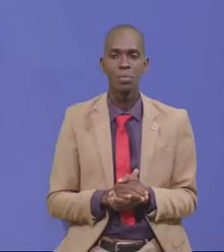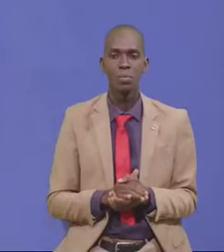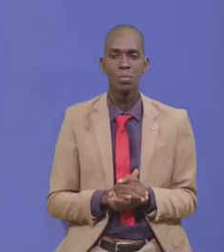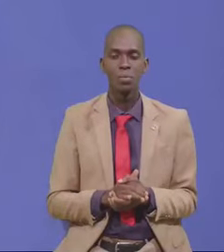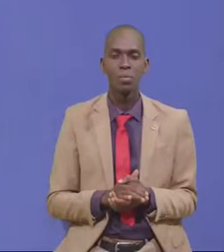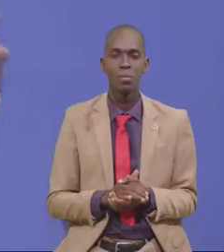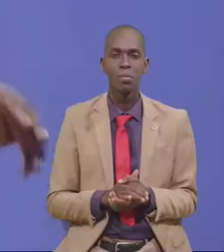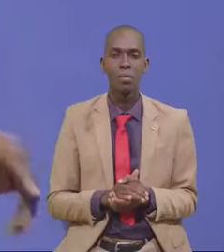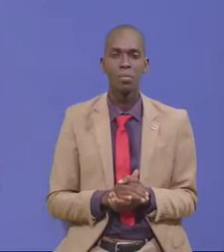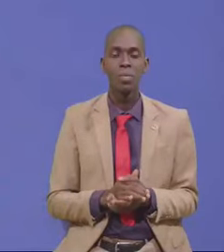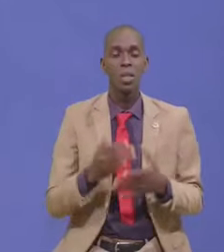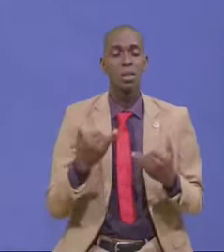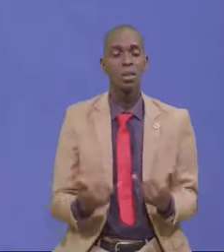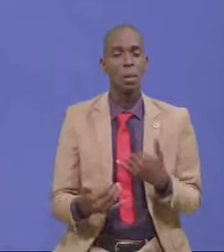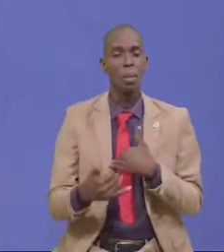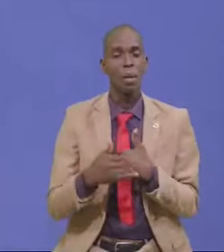Voyons le premier point.